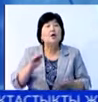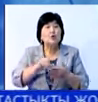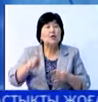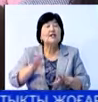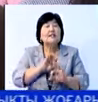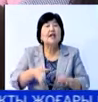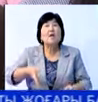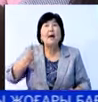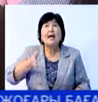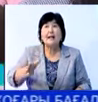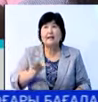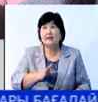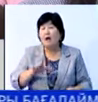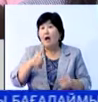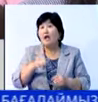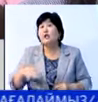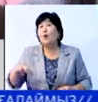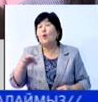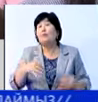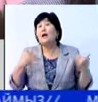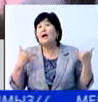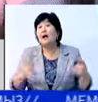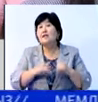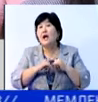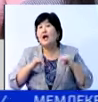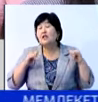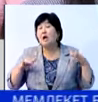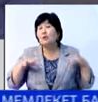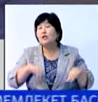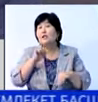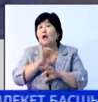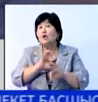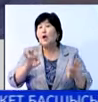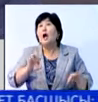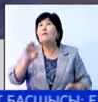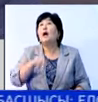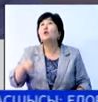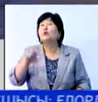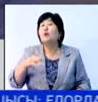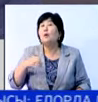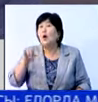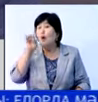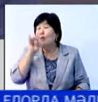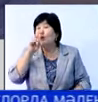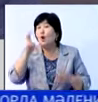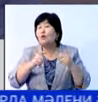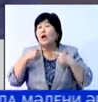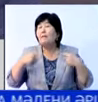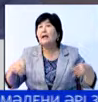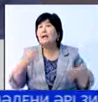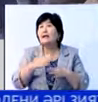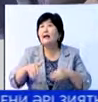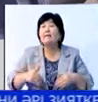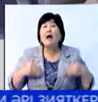баяндады. Алдымен облыстың қазіргі даму динамикасына тоқталған Бақыт Дүйсенбайұлы мұнай өндірісінен басқа барлық салада